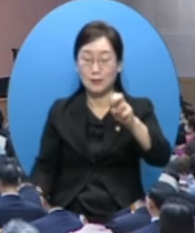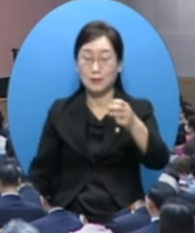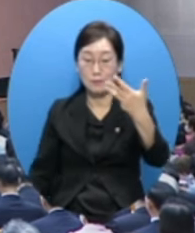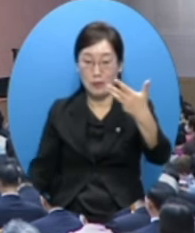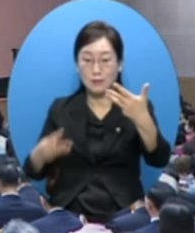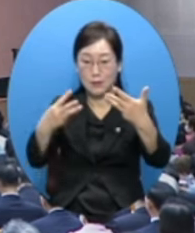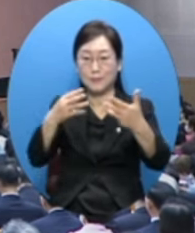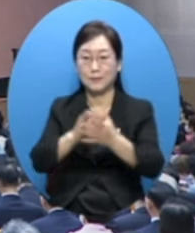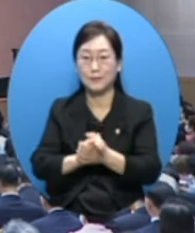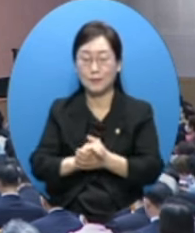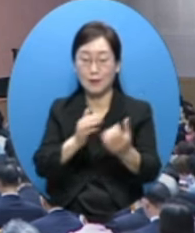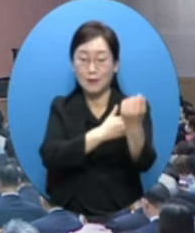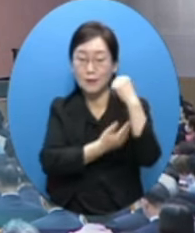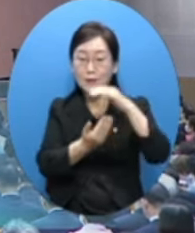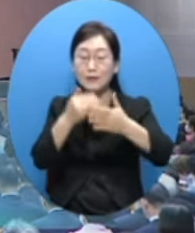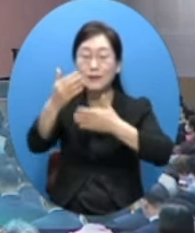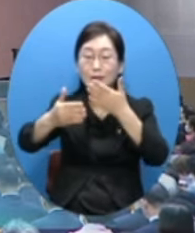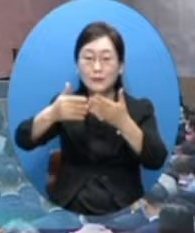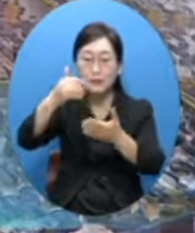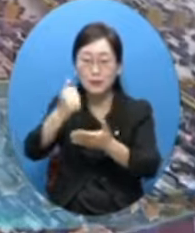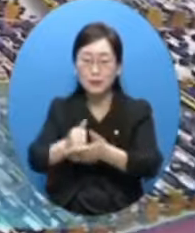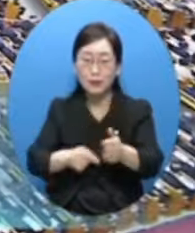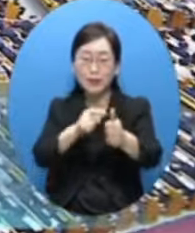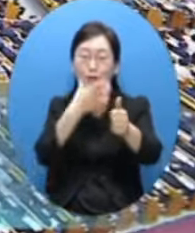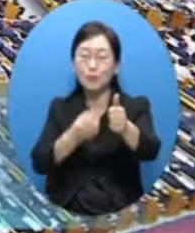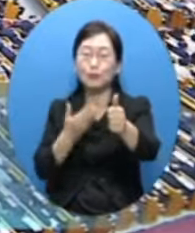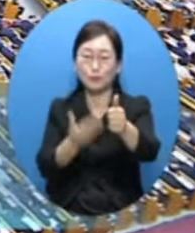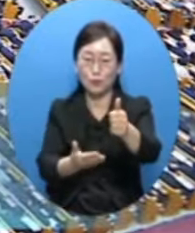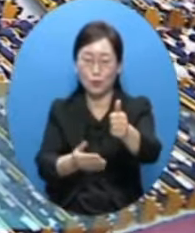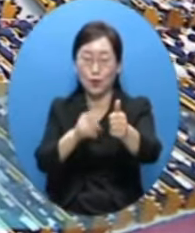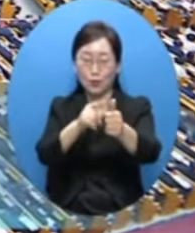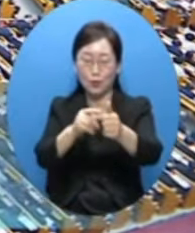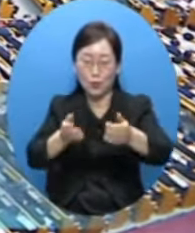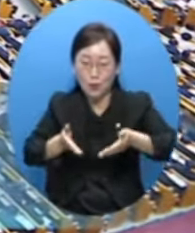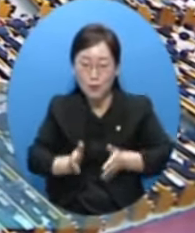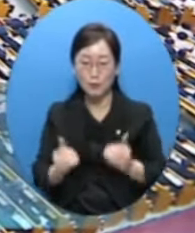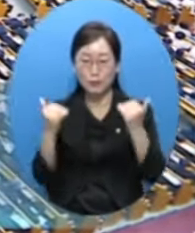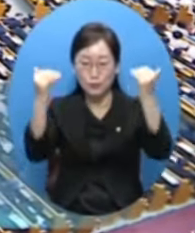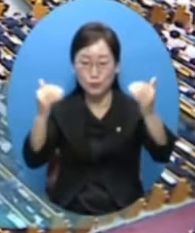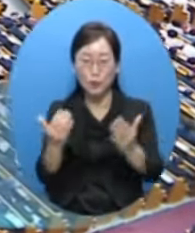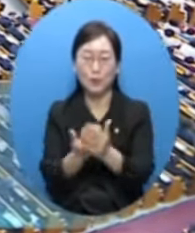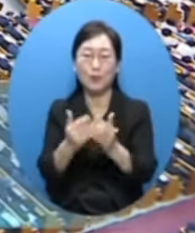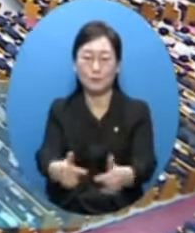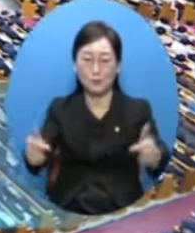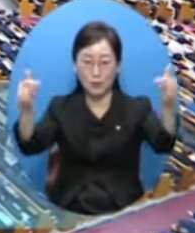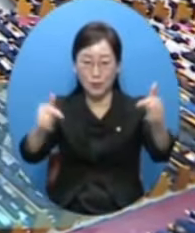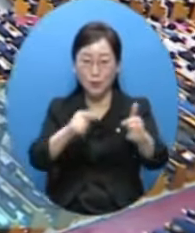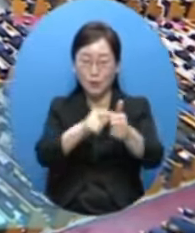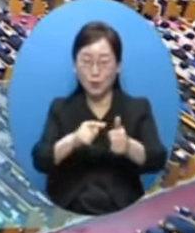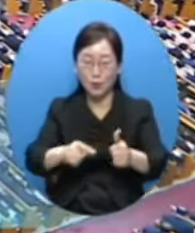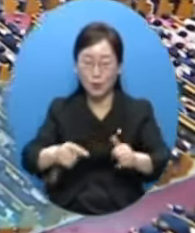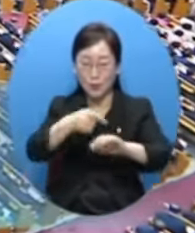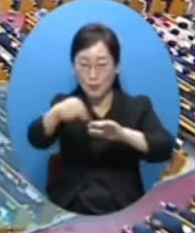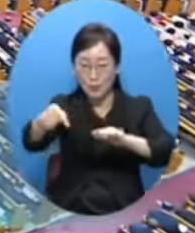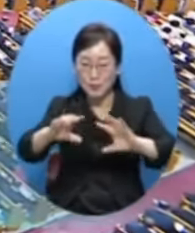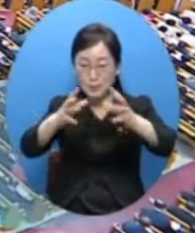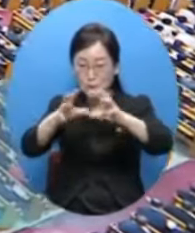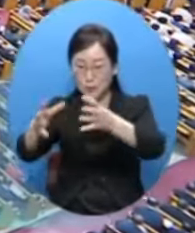3절입니다 전능하신 하나님이 내게 복을 주시어 내가 생육하고 번성하게 하여 내가 여러 민족을 이루게